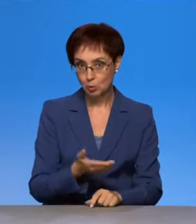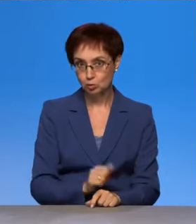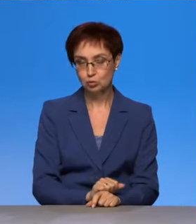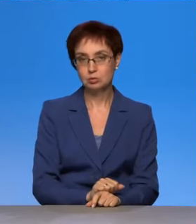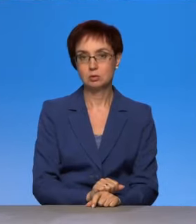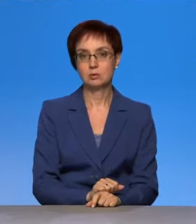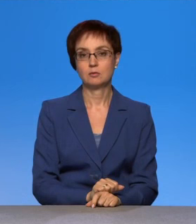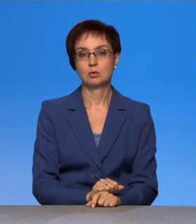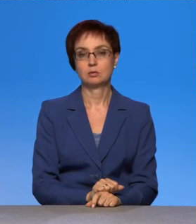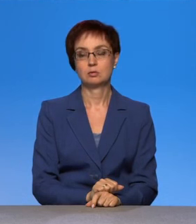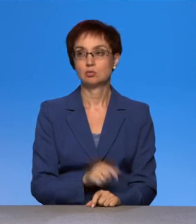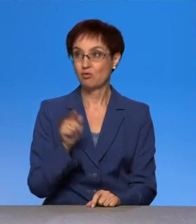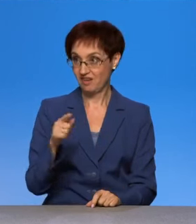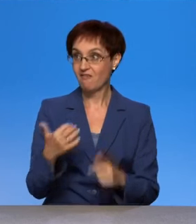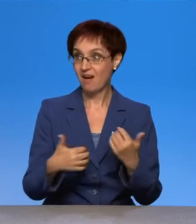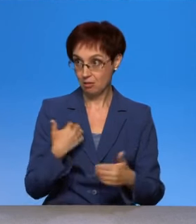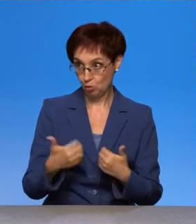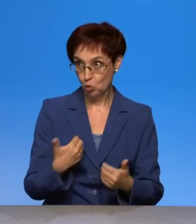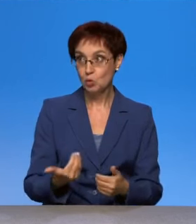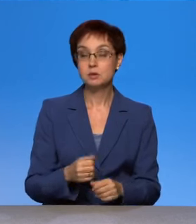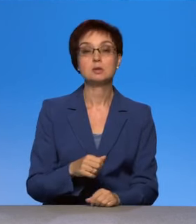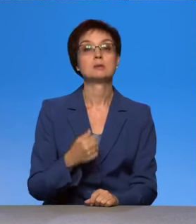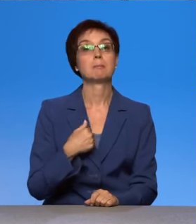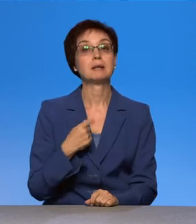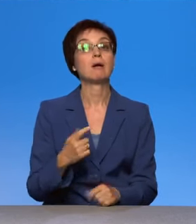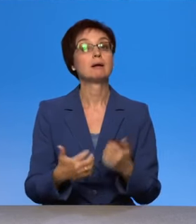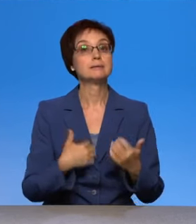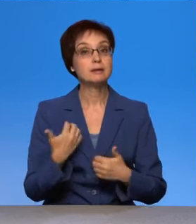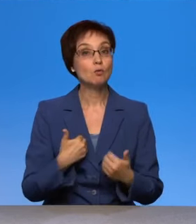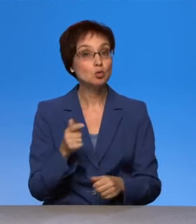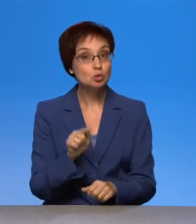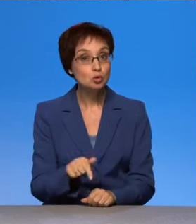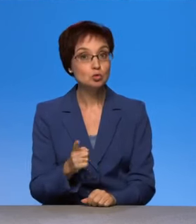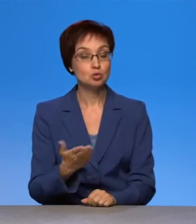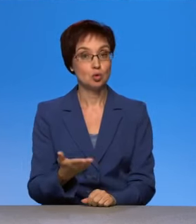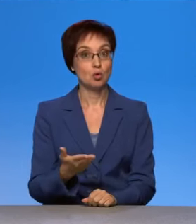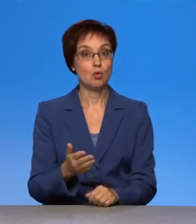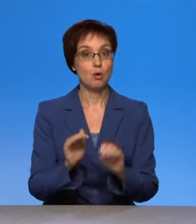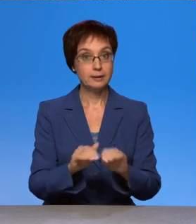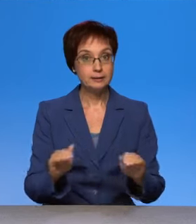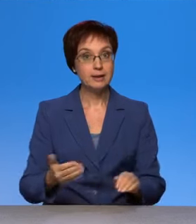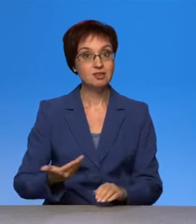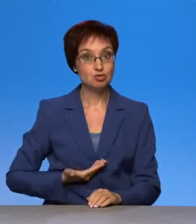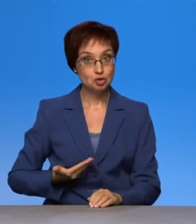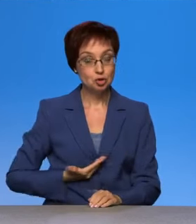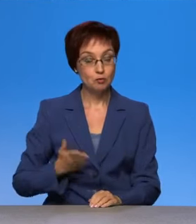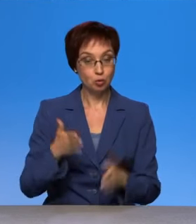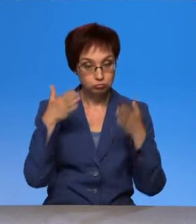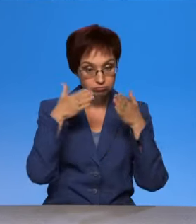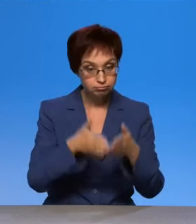тревожит. Вот. Тревожит то, что вот они в телефонах живут.